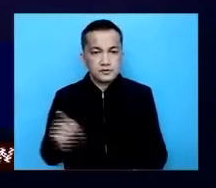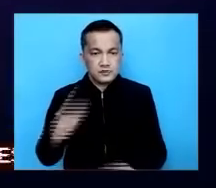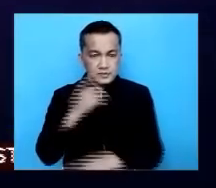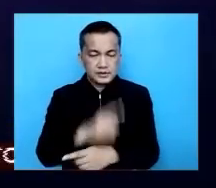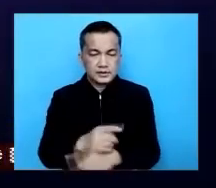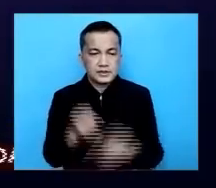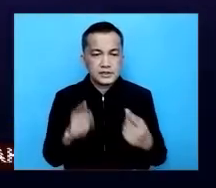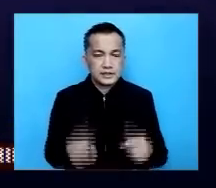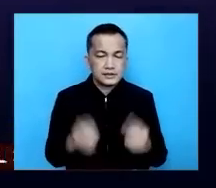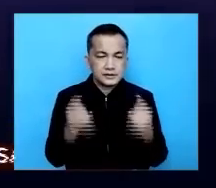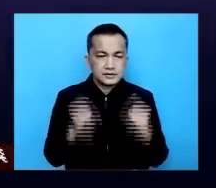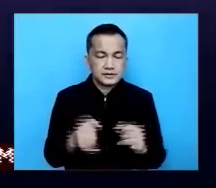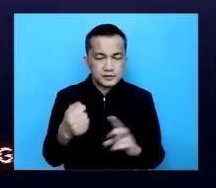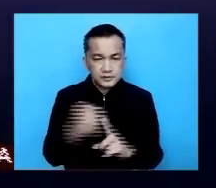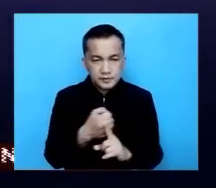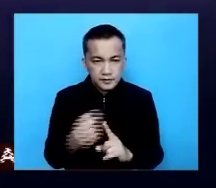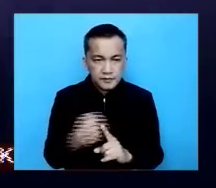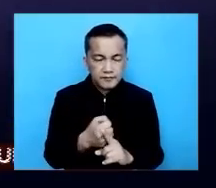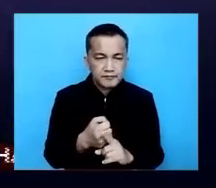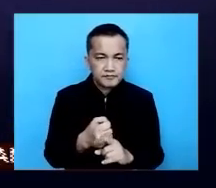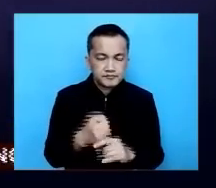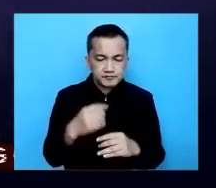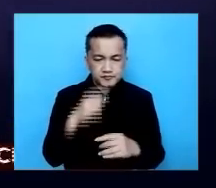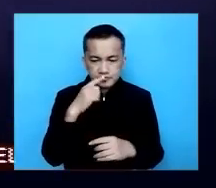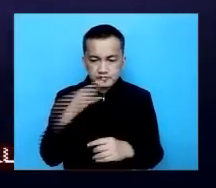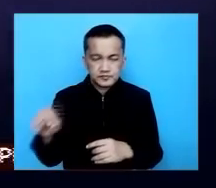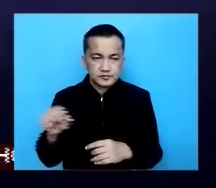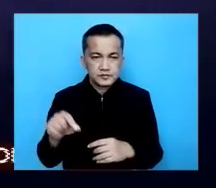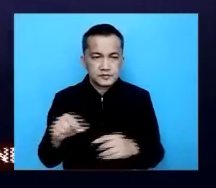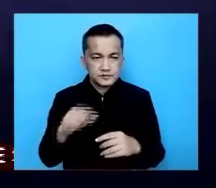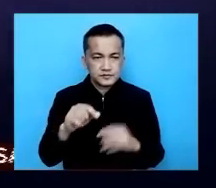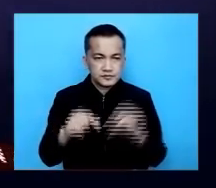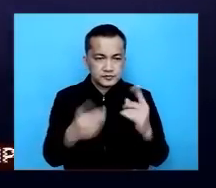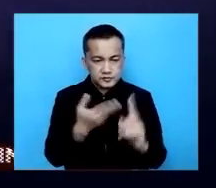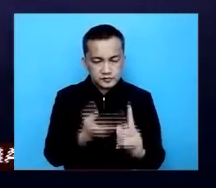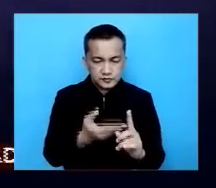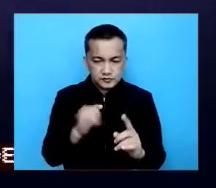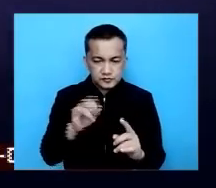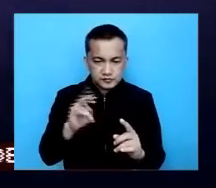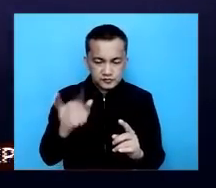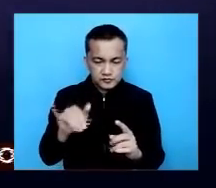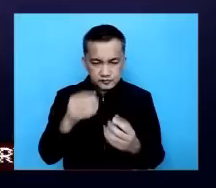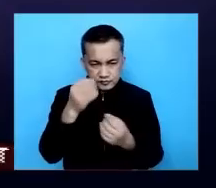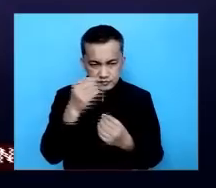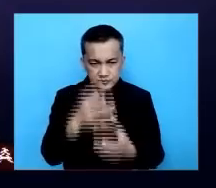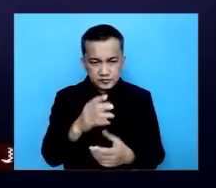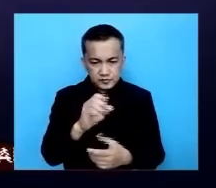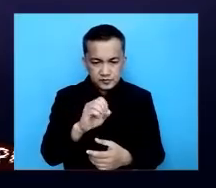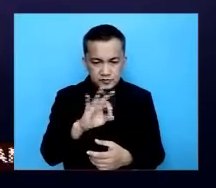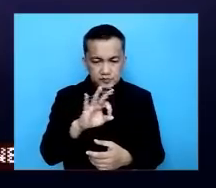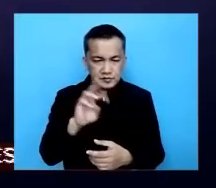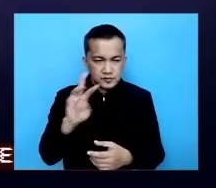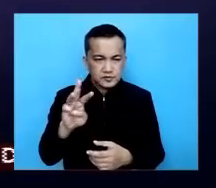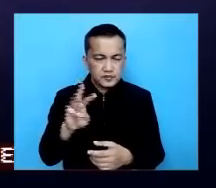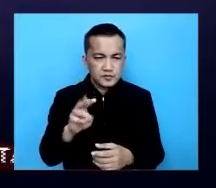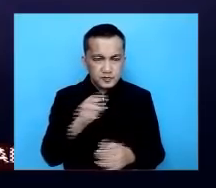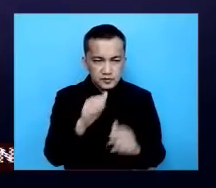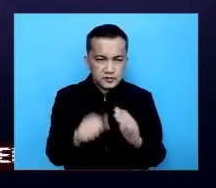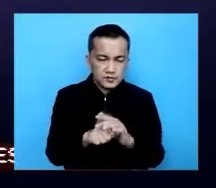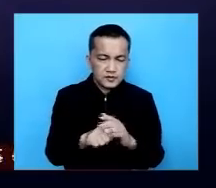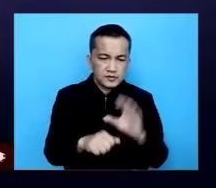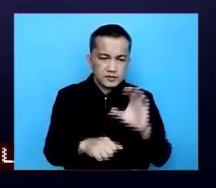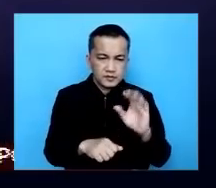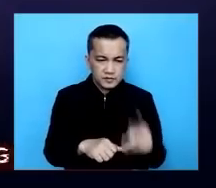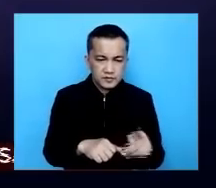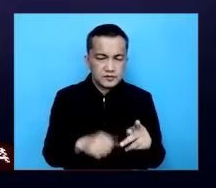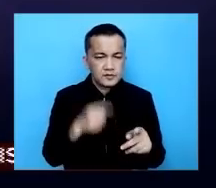ang insidente ng pananakit, nakapagsumbong na raw sa kanila si Jamie. Inabisuhan daw nila ang OFW na itago ang cellphone